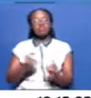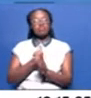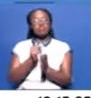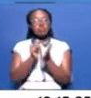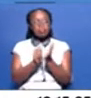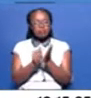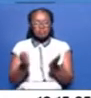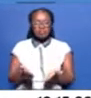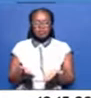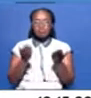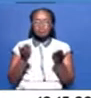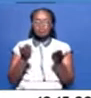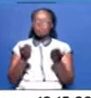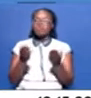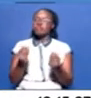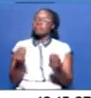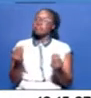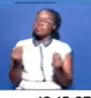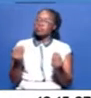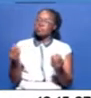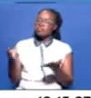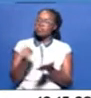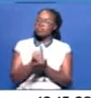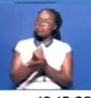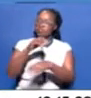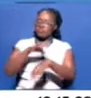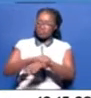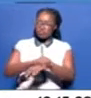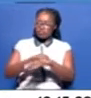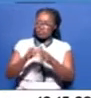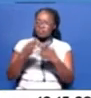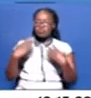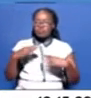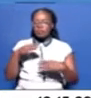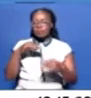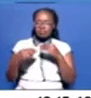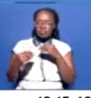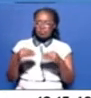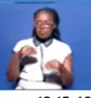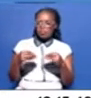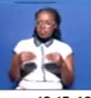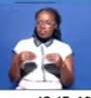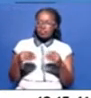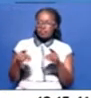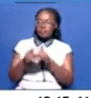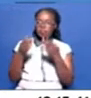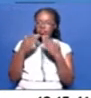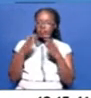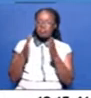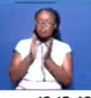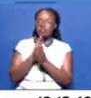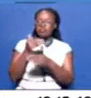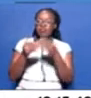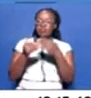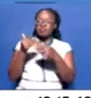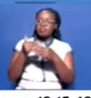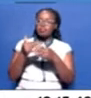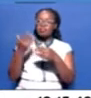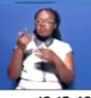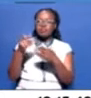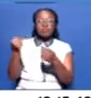kuboresha na kurahisisha upatikanaji wa ajira kwa watu wenye ulemavu na kukamilisha ujenzi wa mfumo wa